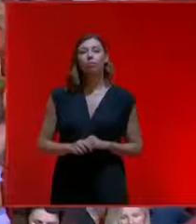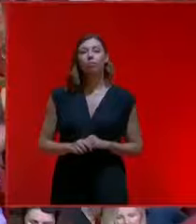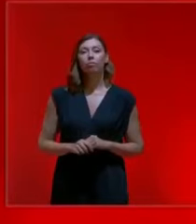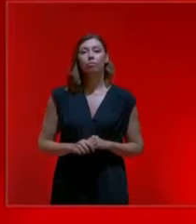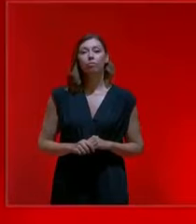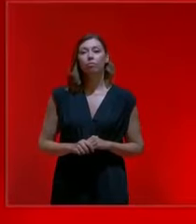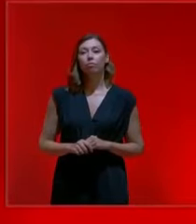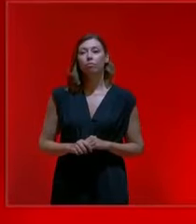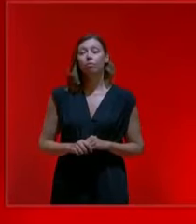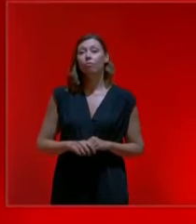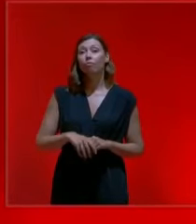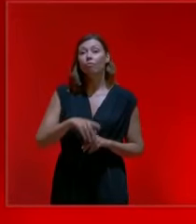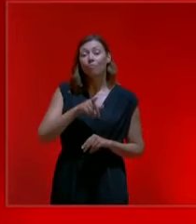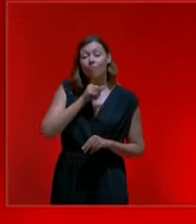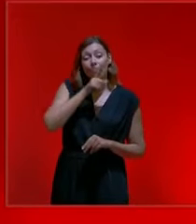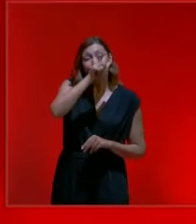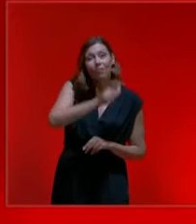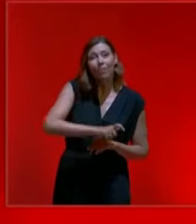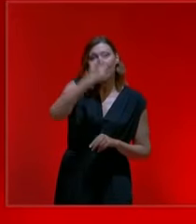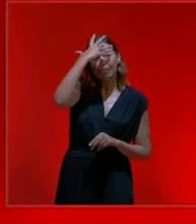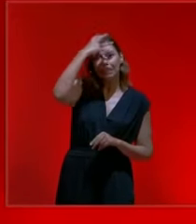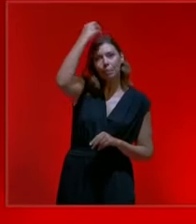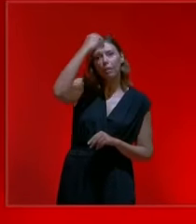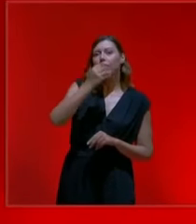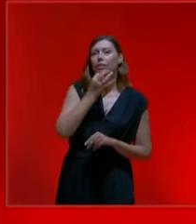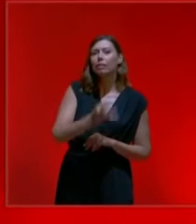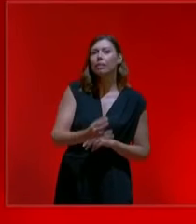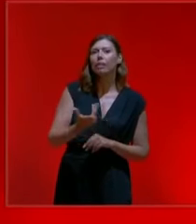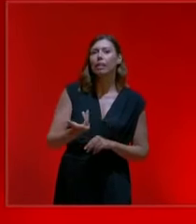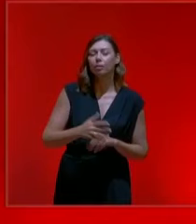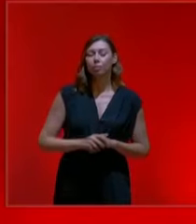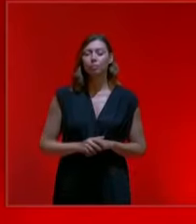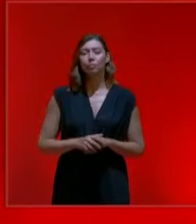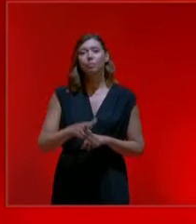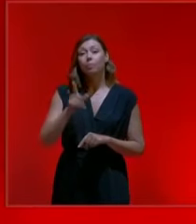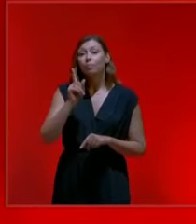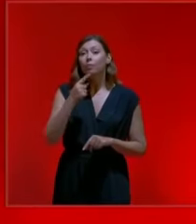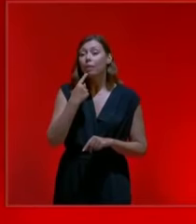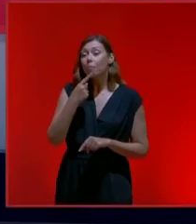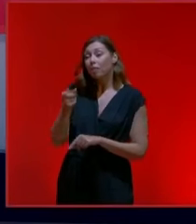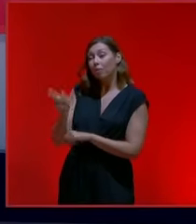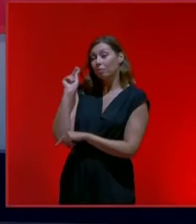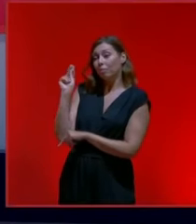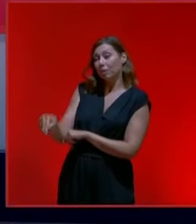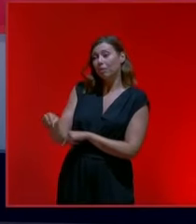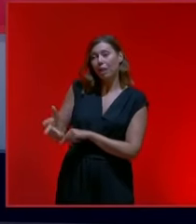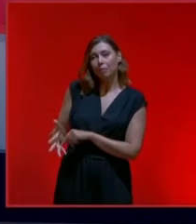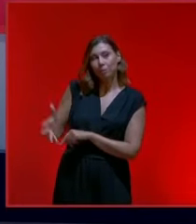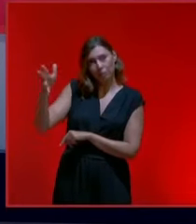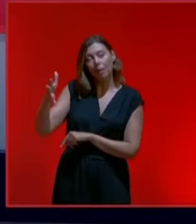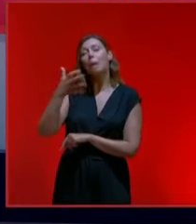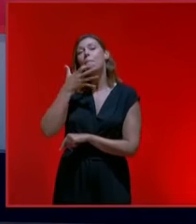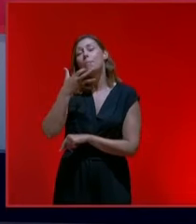Είπε ότι αυτή η ψήφος ήταν μία ψήφος δανεική και ήρθε η